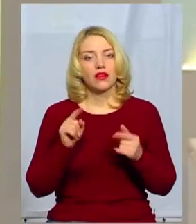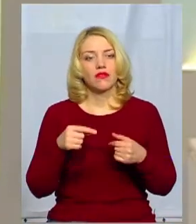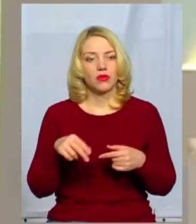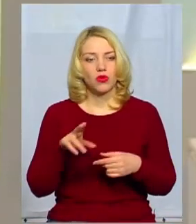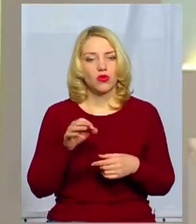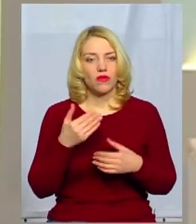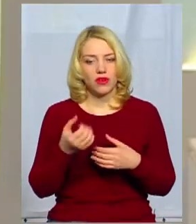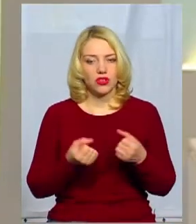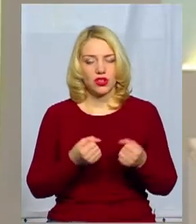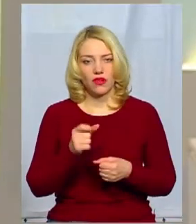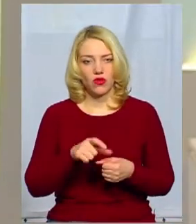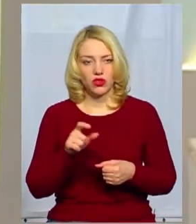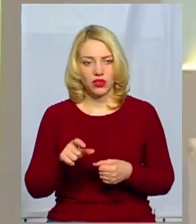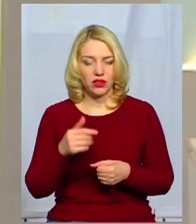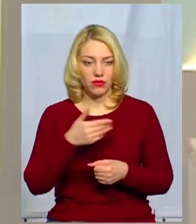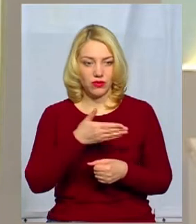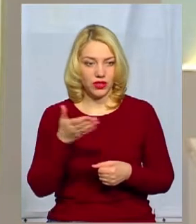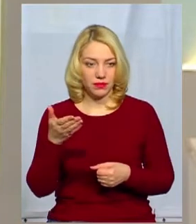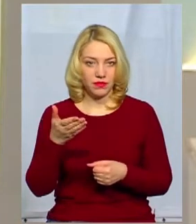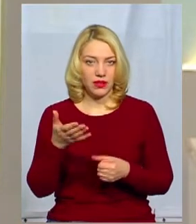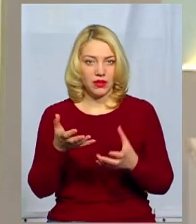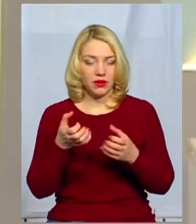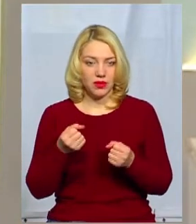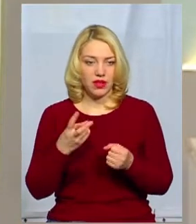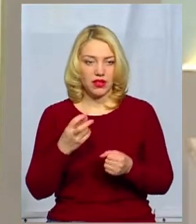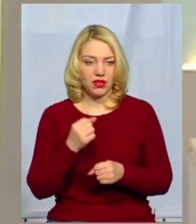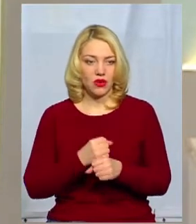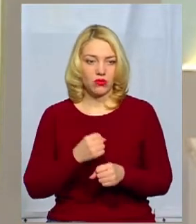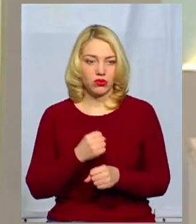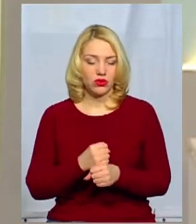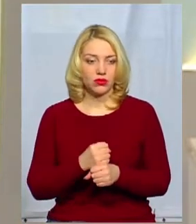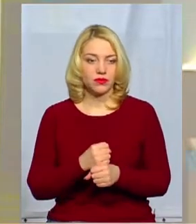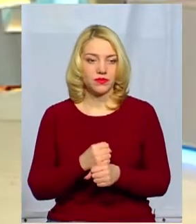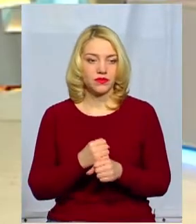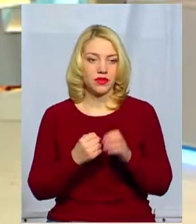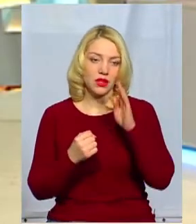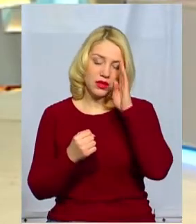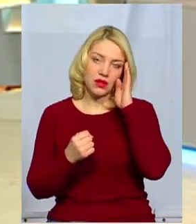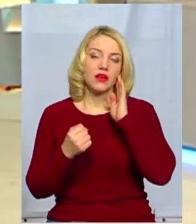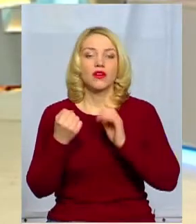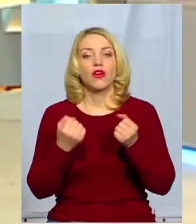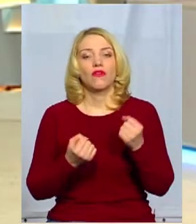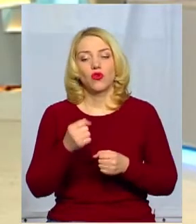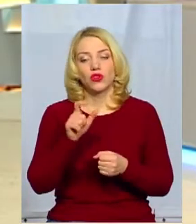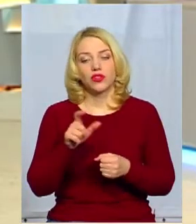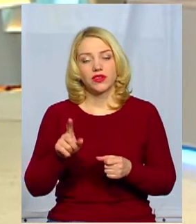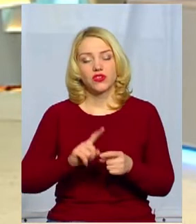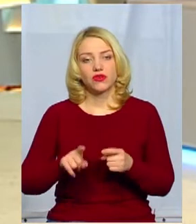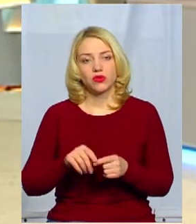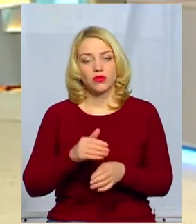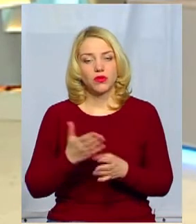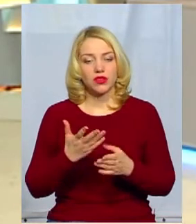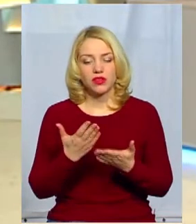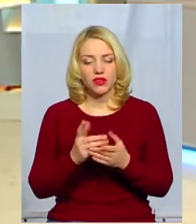ваших водіїв ви берете на роботу водіїв швидких Які